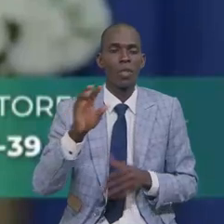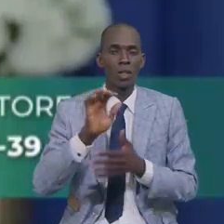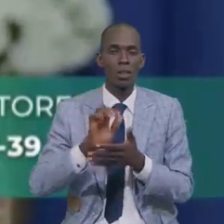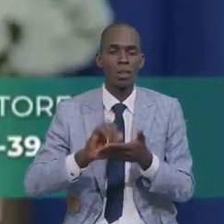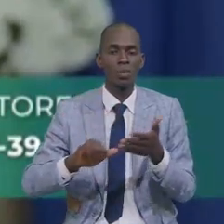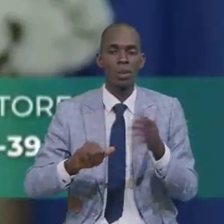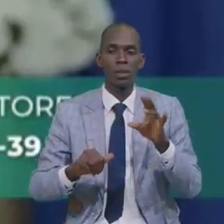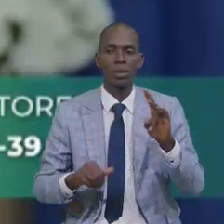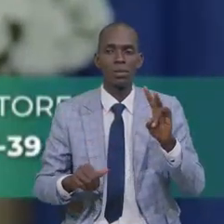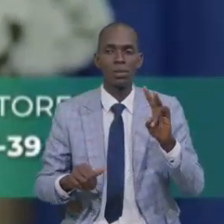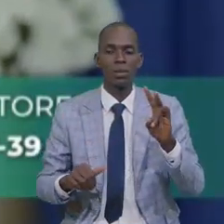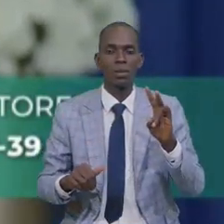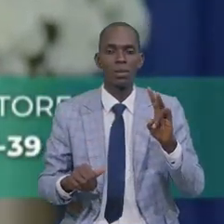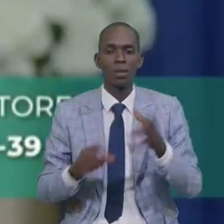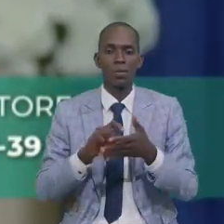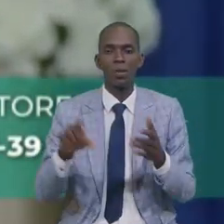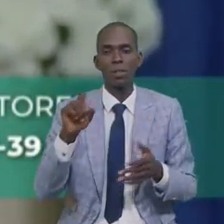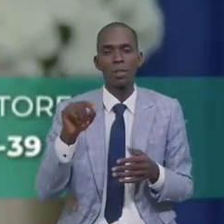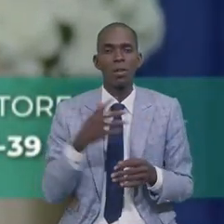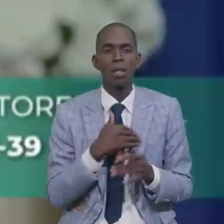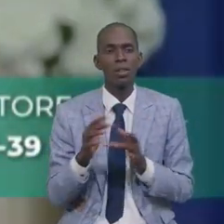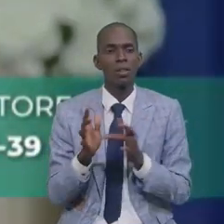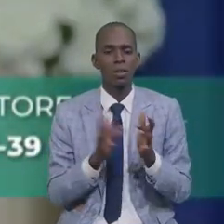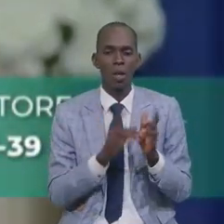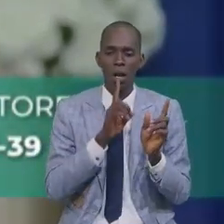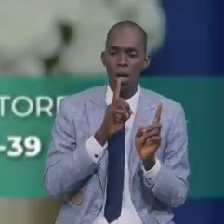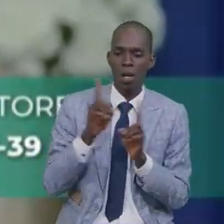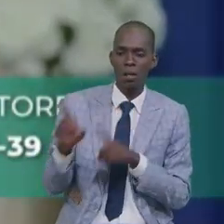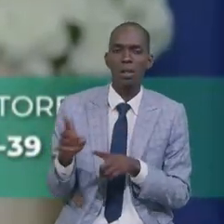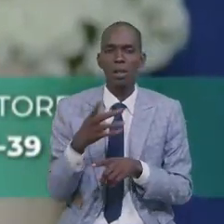En Matthieu 17, verset 11.